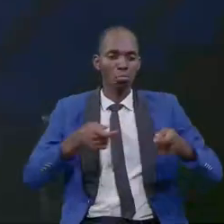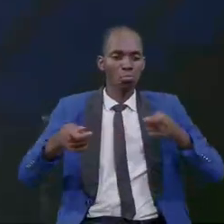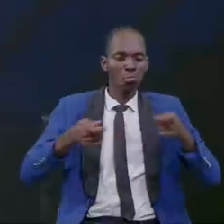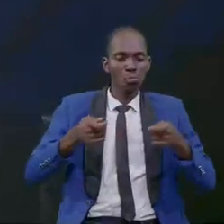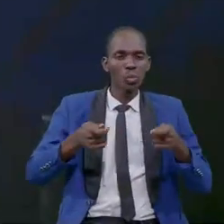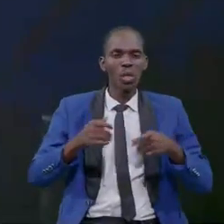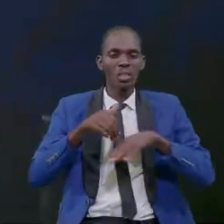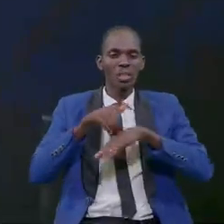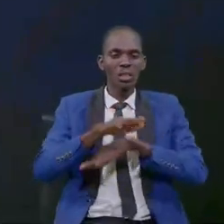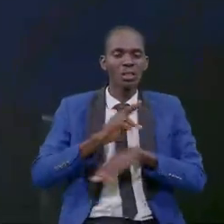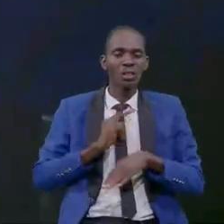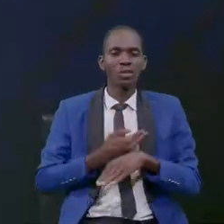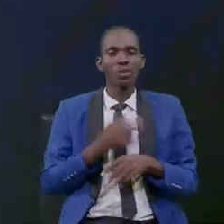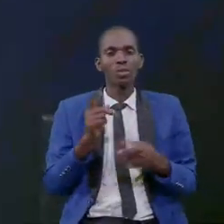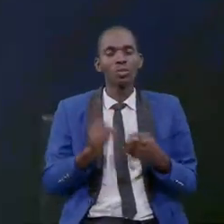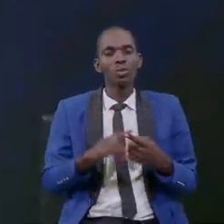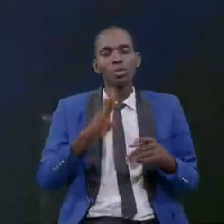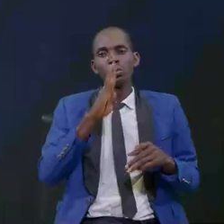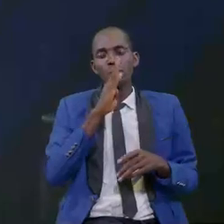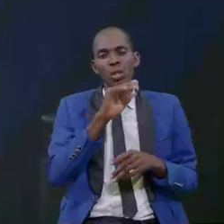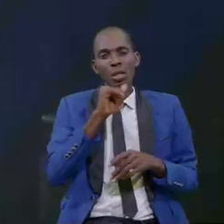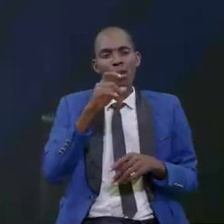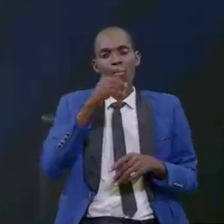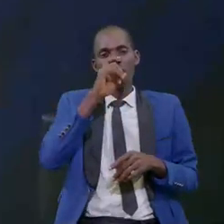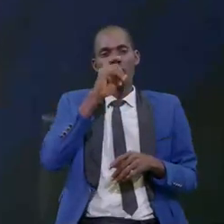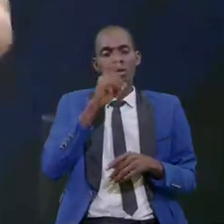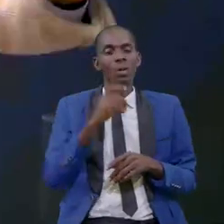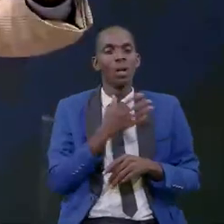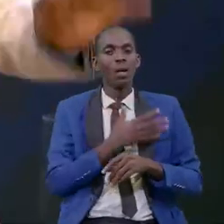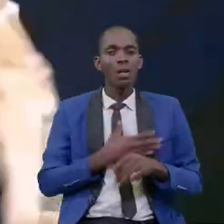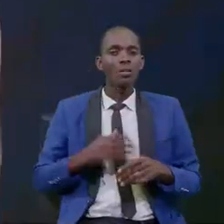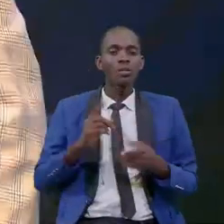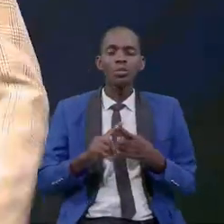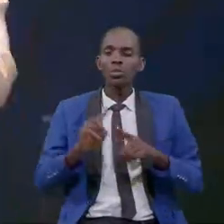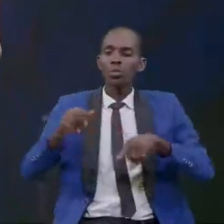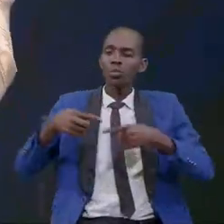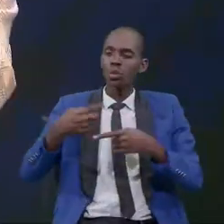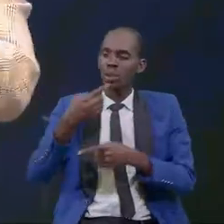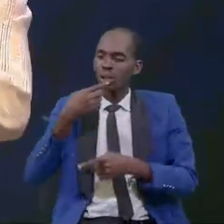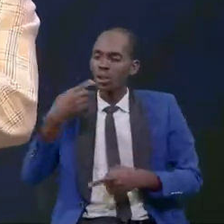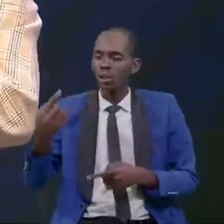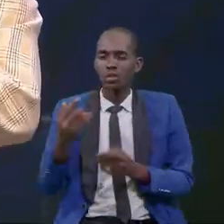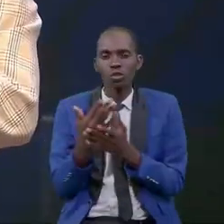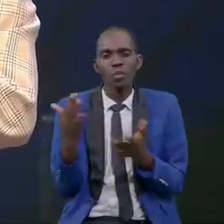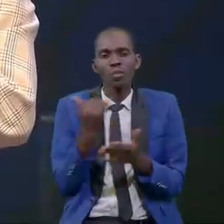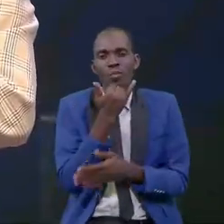choses qui nous contrôlent et nous envoient, et on t'envoie faire quelque chose de mauvais,